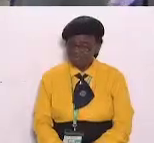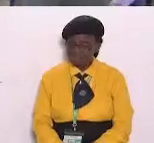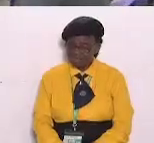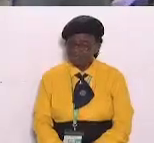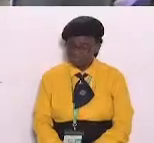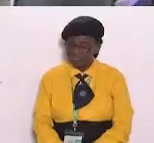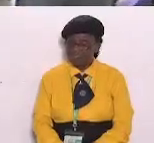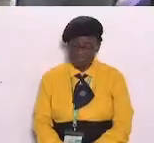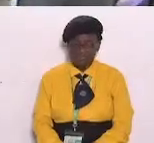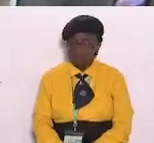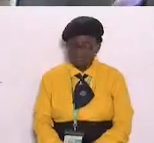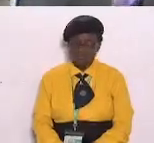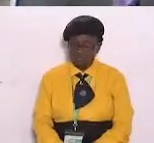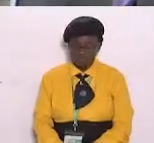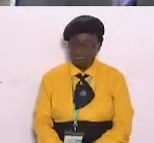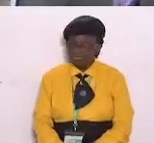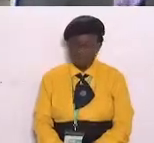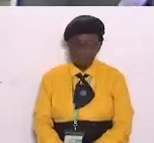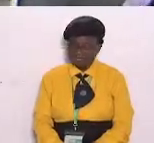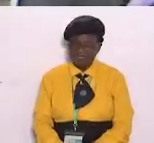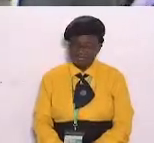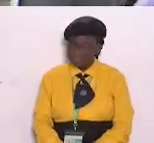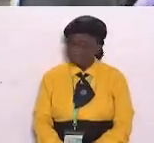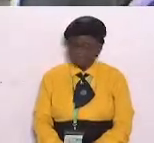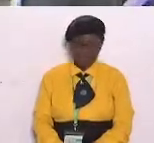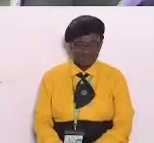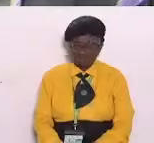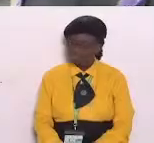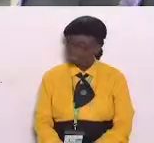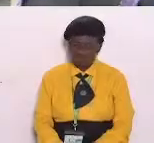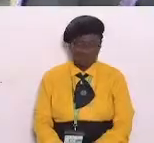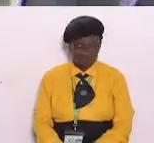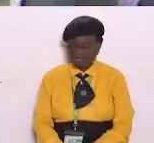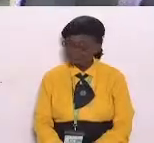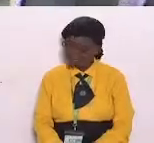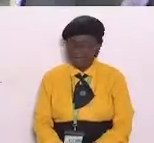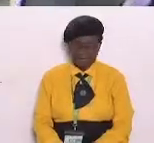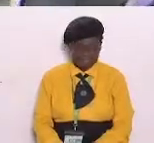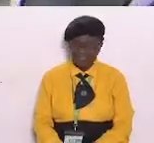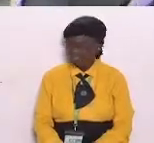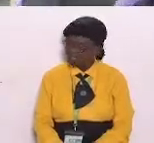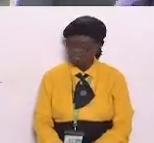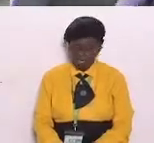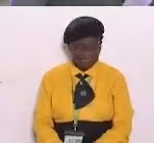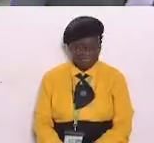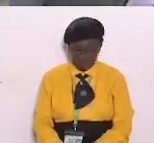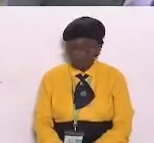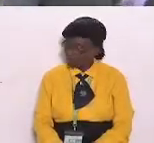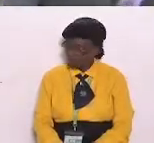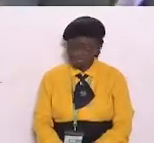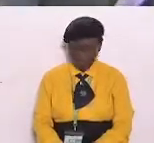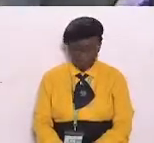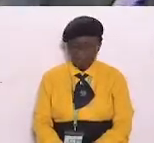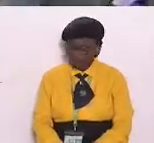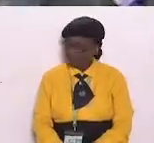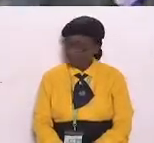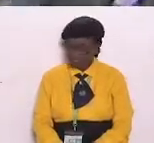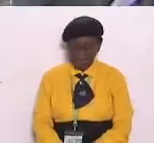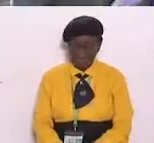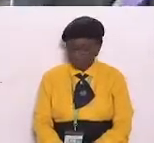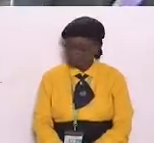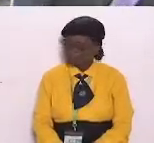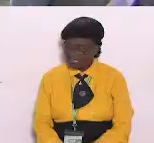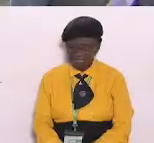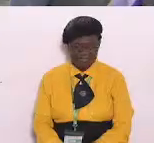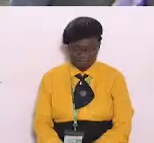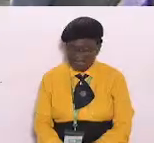en miséricorde je le sais je le sais seigneur fais ja